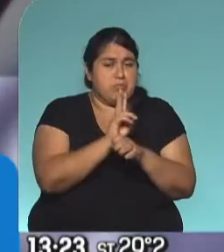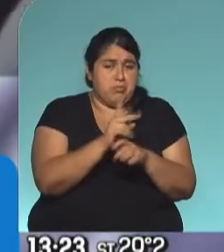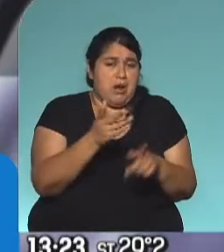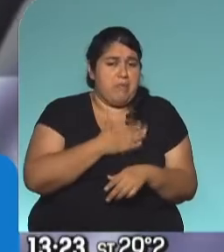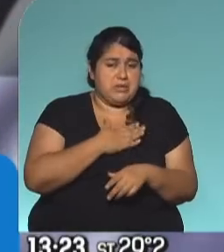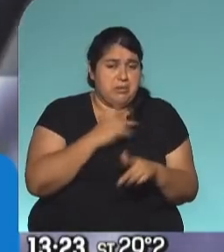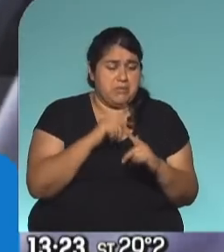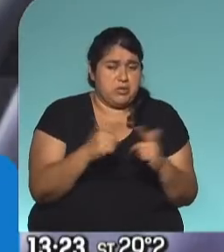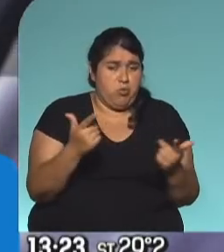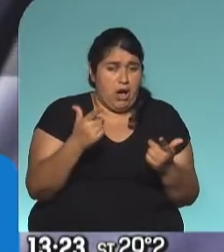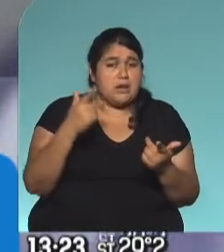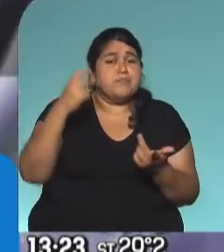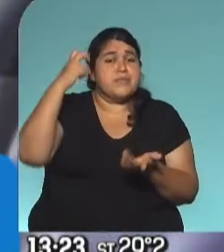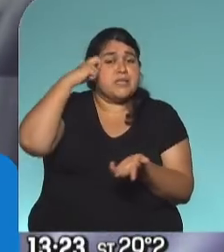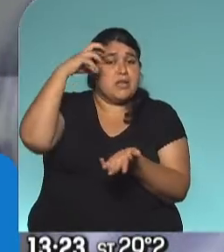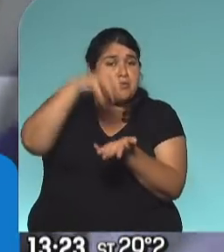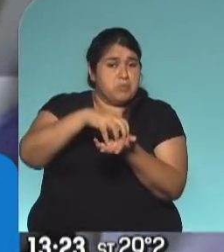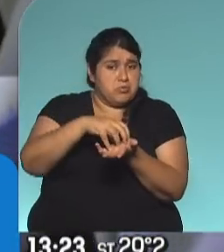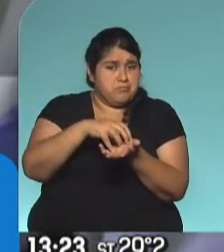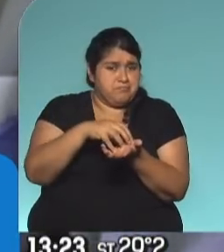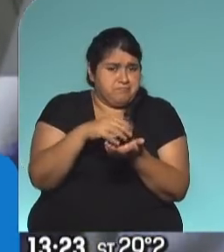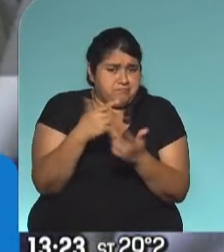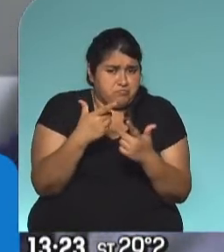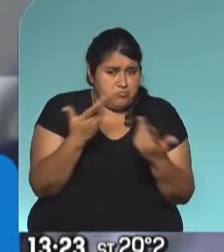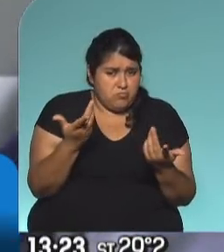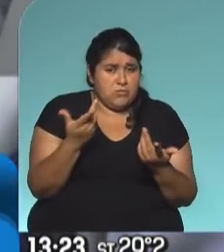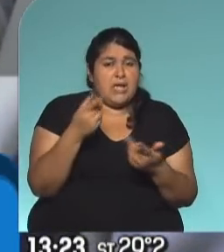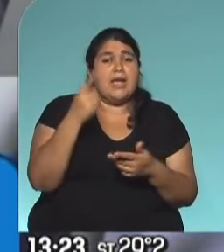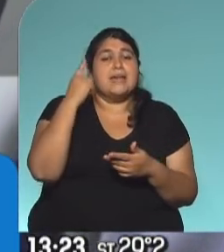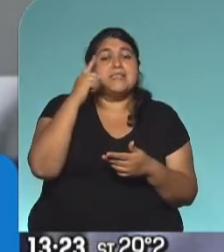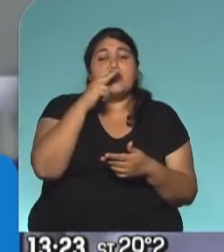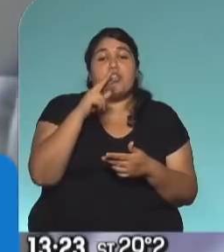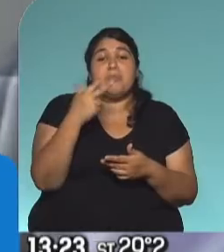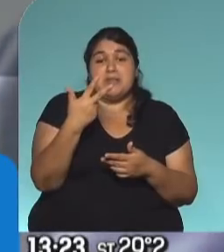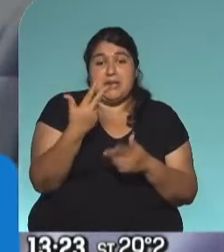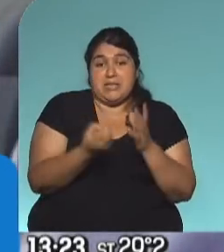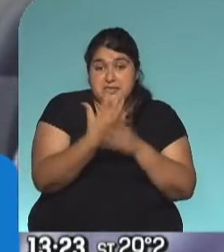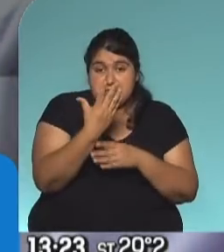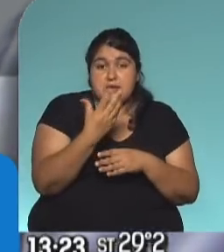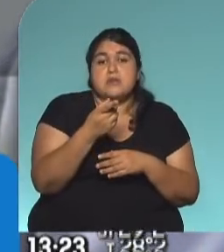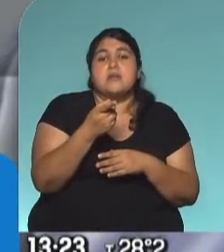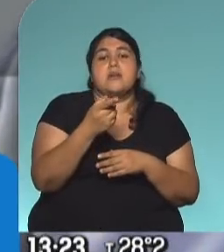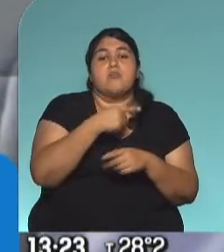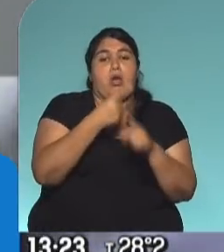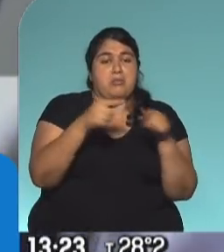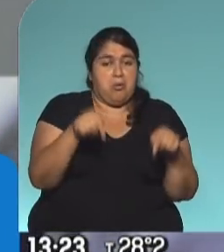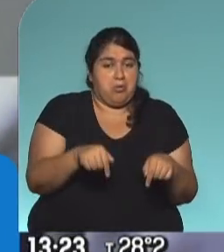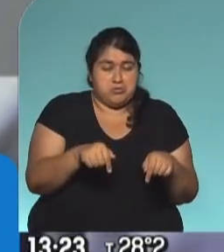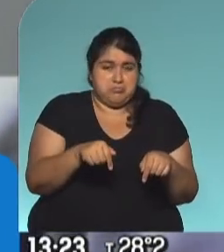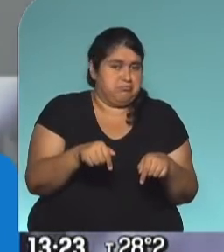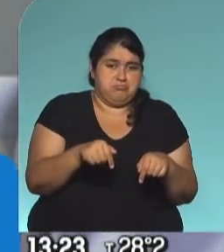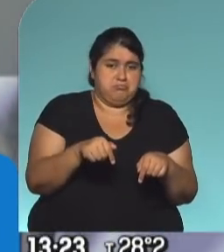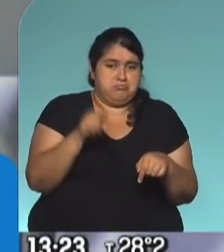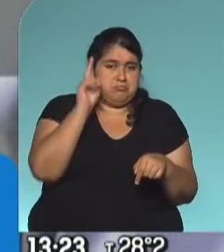الحقوق والحريات، به معارضة. للأسف نحن لم نحصل على معارضة داخل البرلمان. منذ تشكيل البرلمان للآن الكل